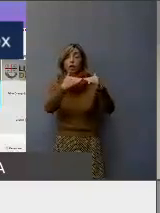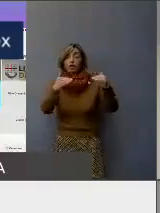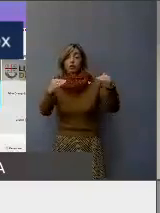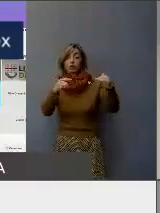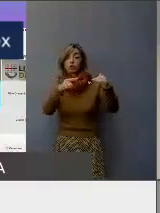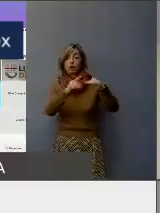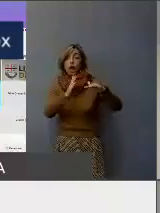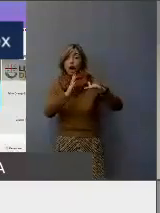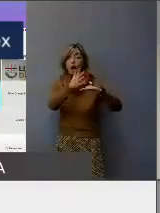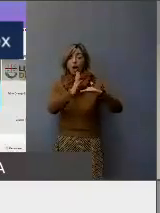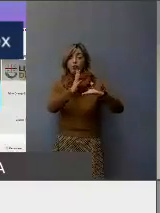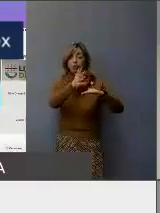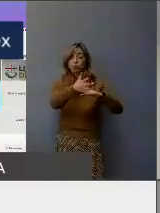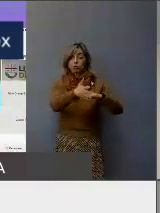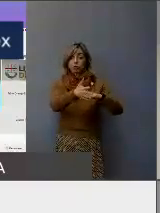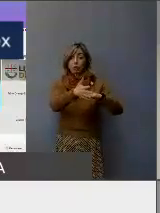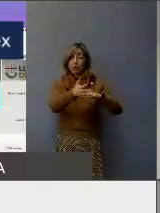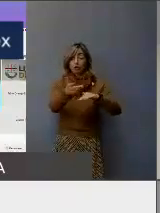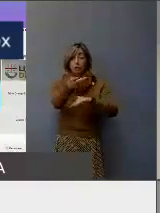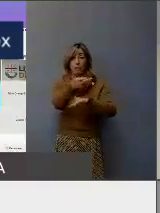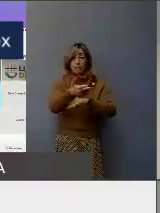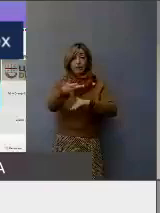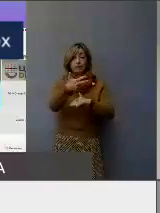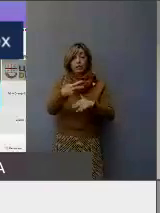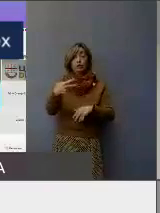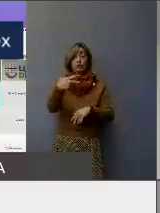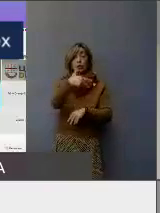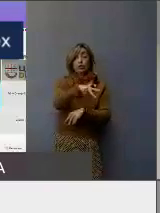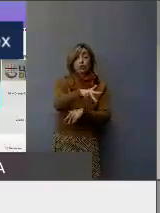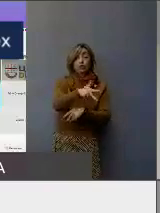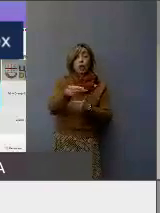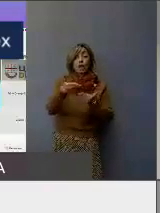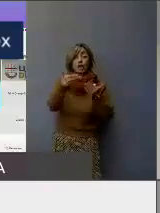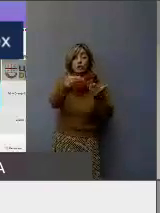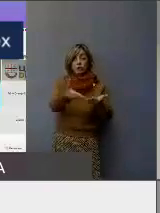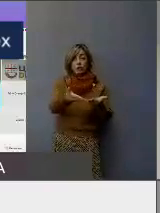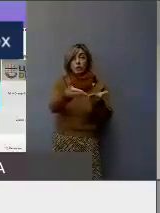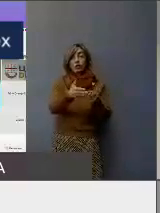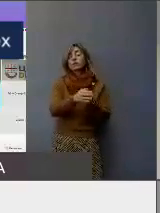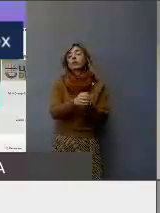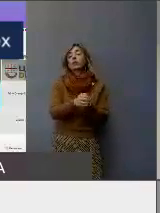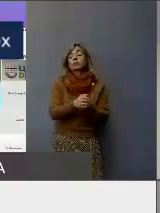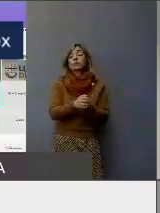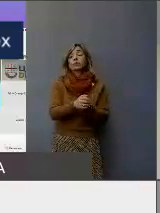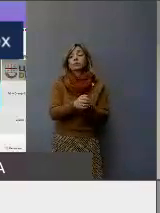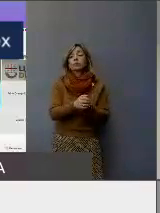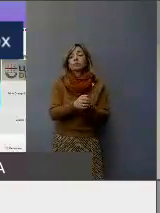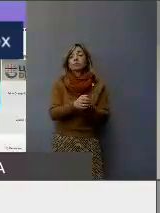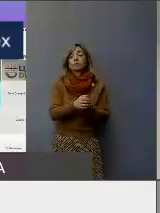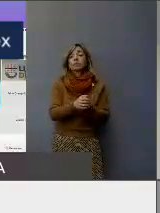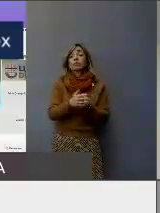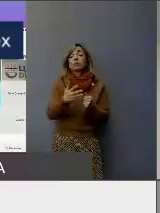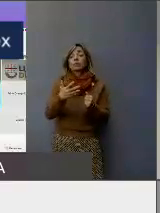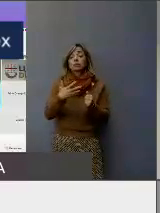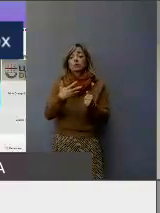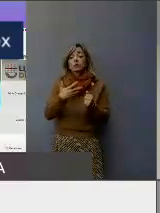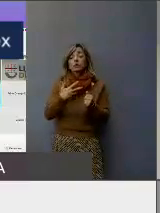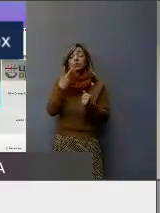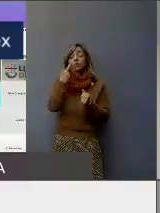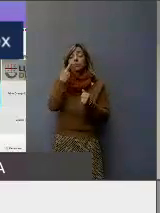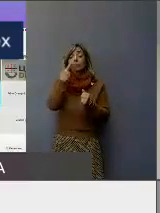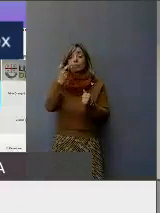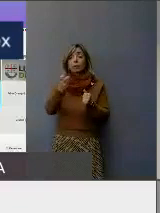alle prestazioni sociali agevolate sono di seguito previsti a cantalice